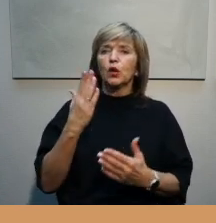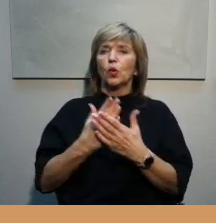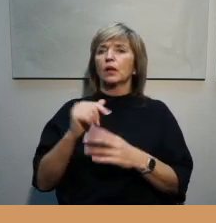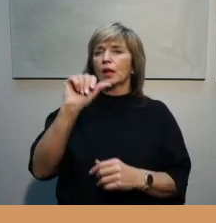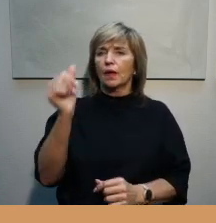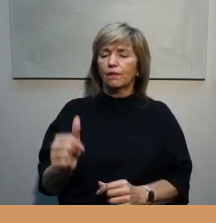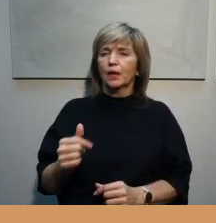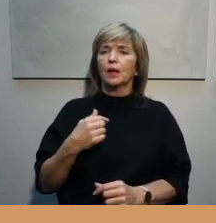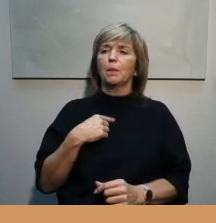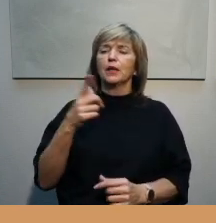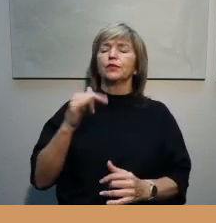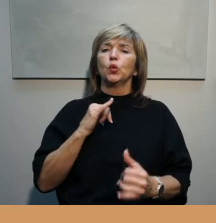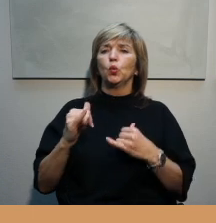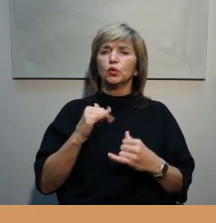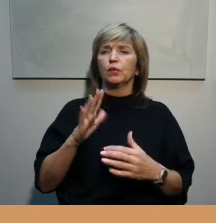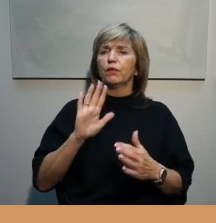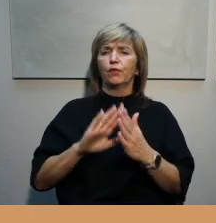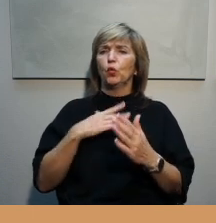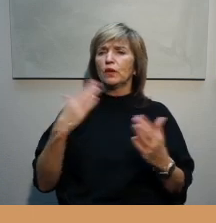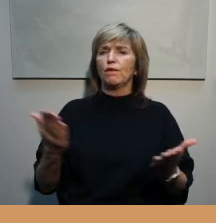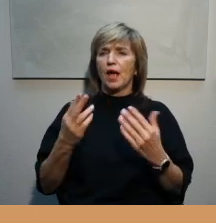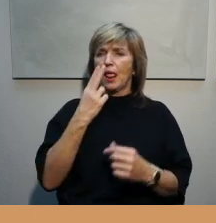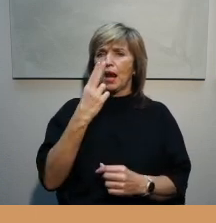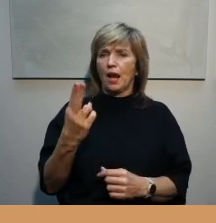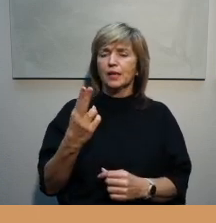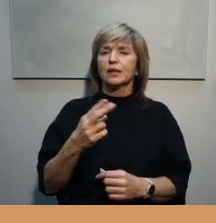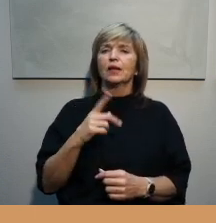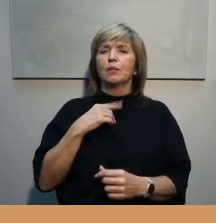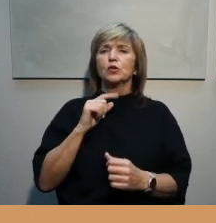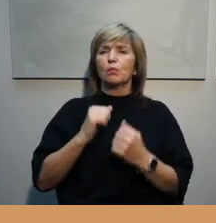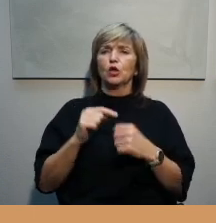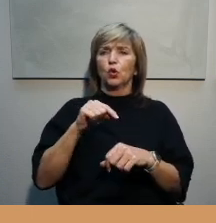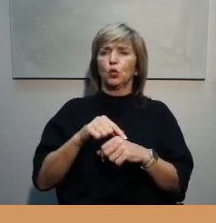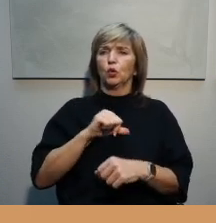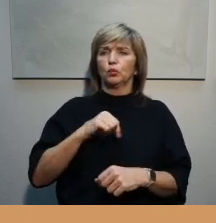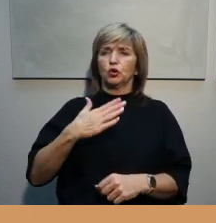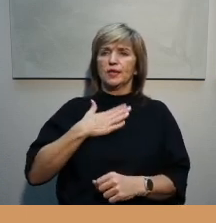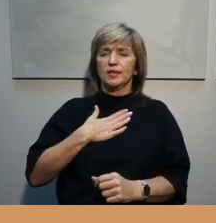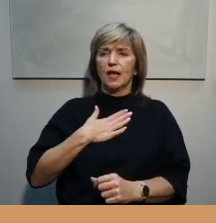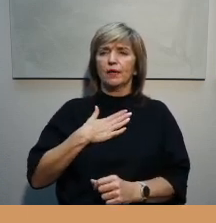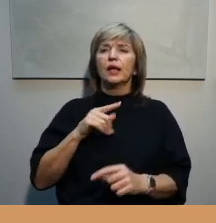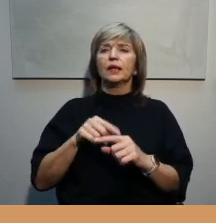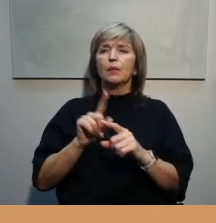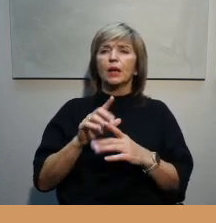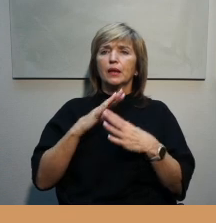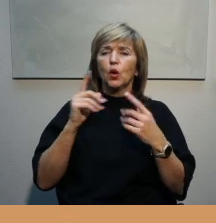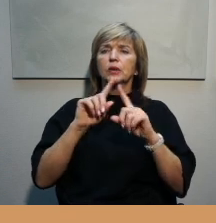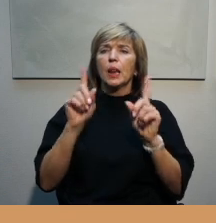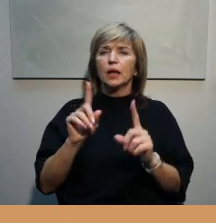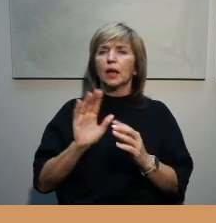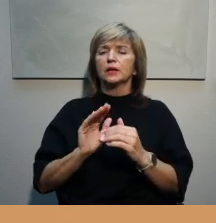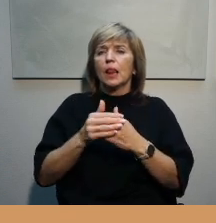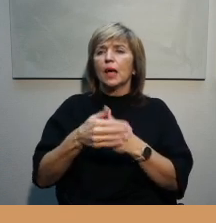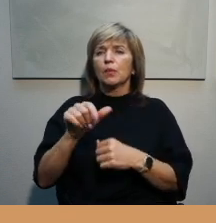veidā, mēs viņu uzvedību ļoti viegli redzam. Mēs to ļoti bieži sajūtam uz sevi. Bet tikpat daudz ir lietas, kas slēpjas